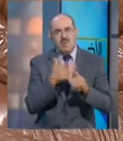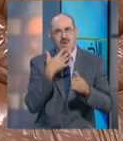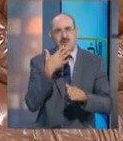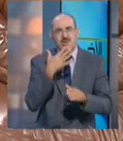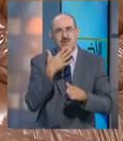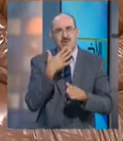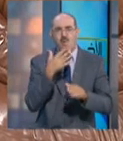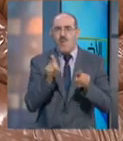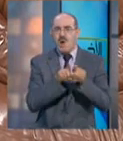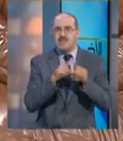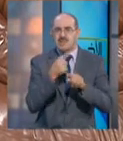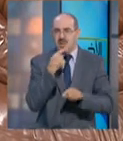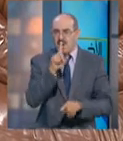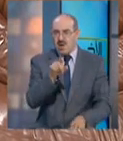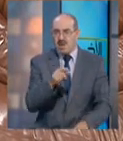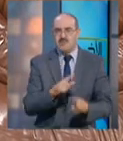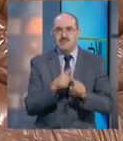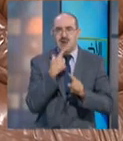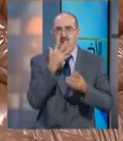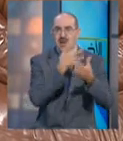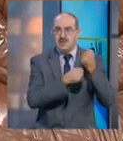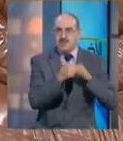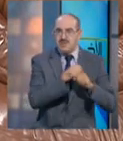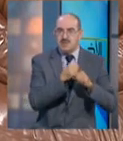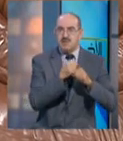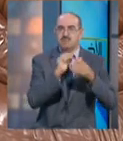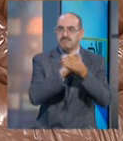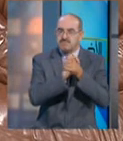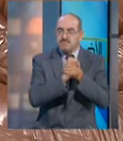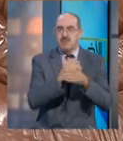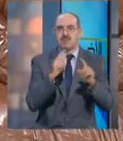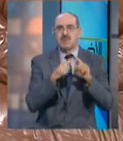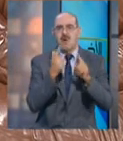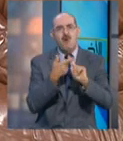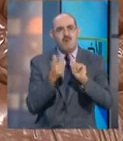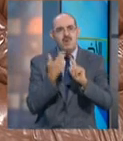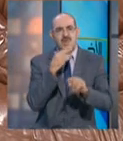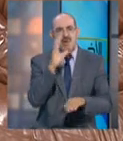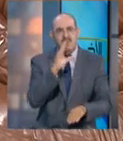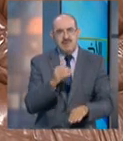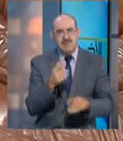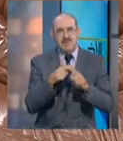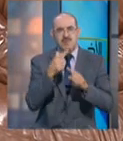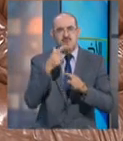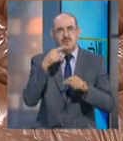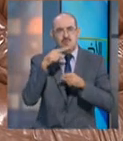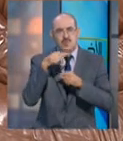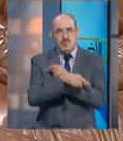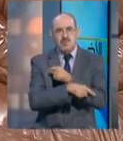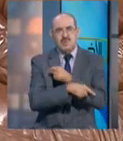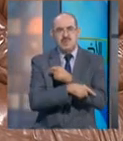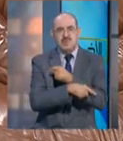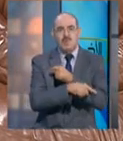1976، وبأن هناك مجالات تعاون ثنائي كثيرة يمكن أن تجمع بين جنوب